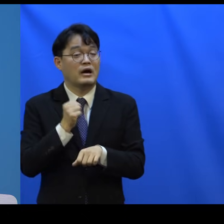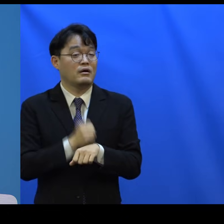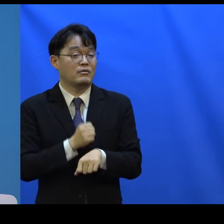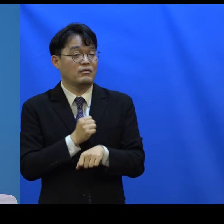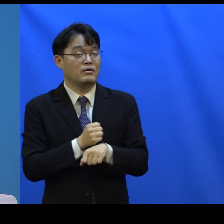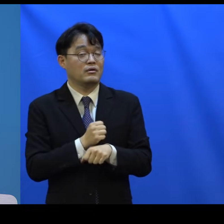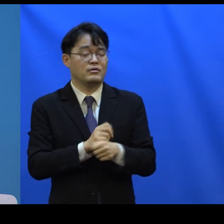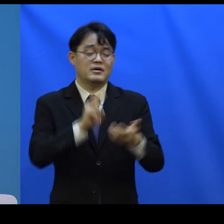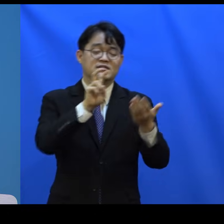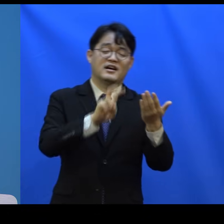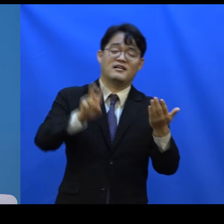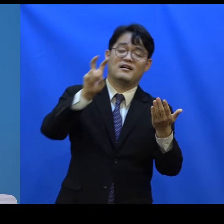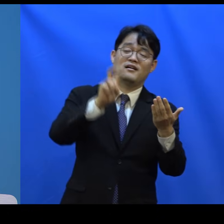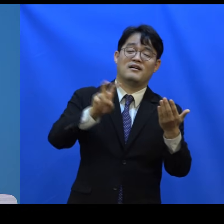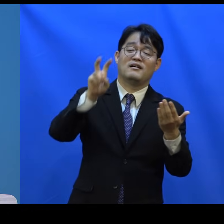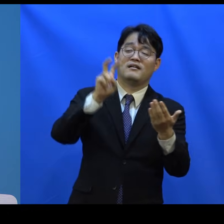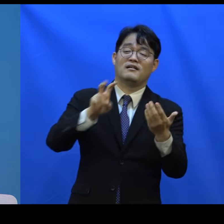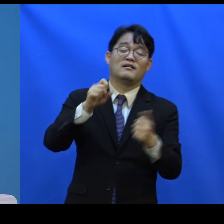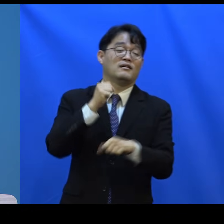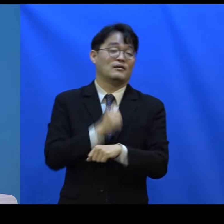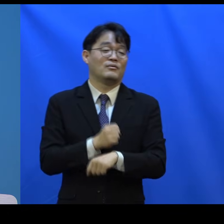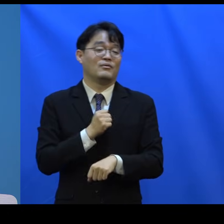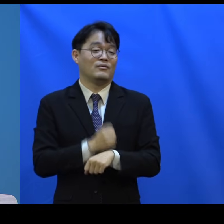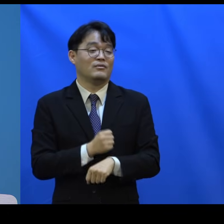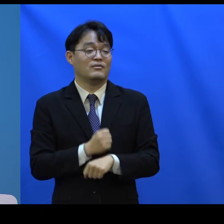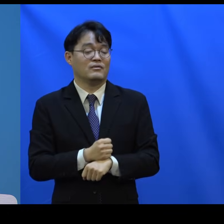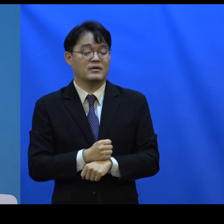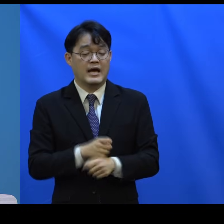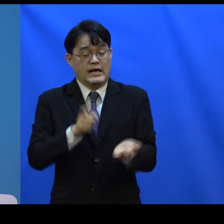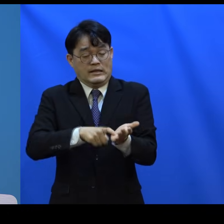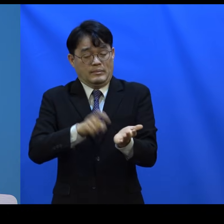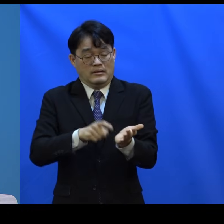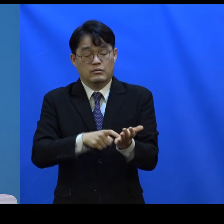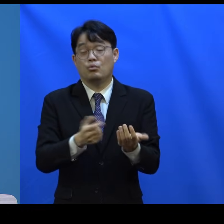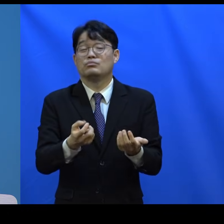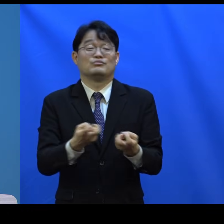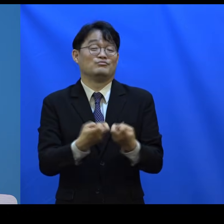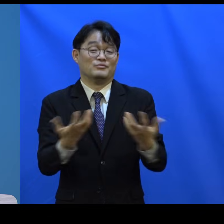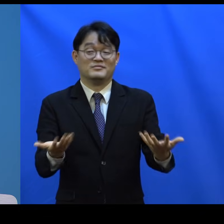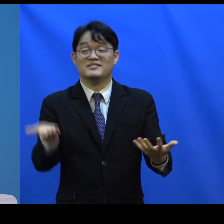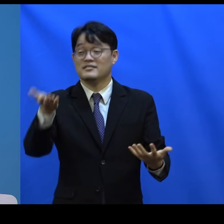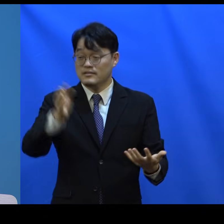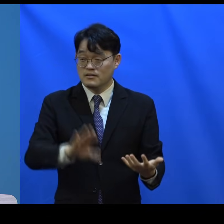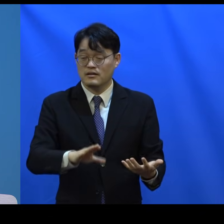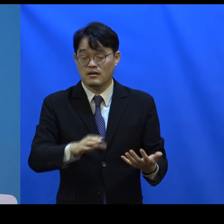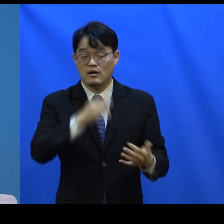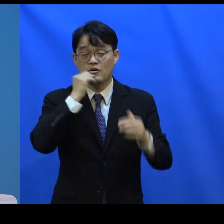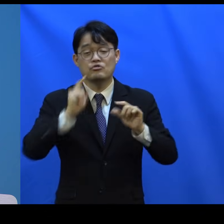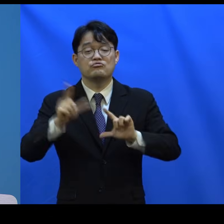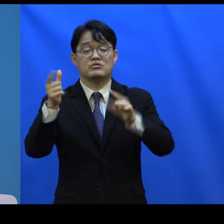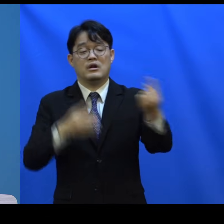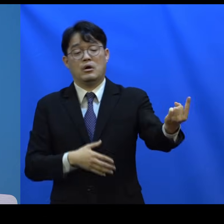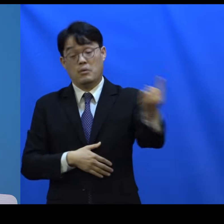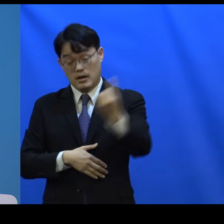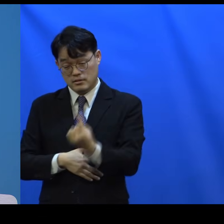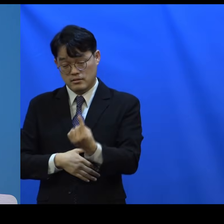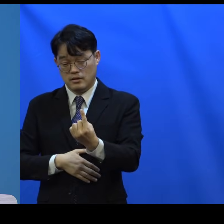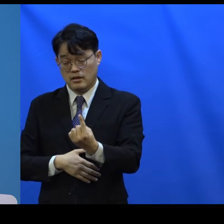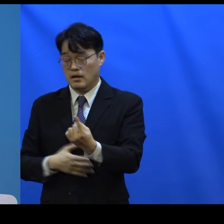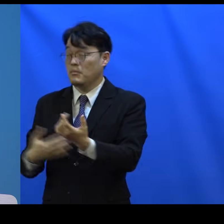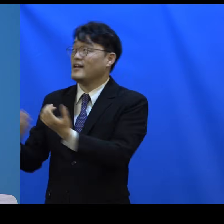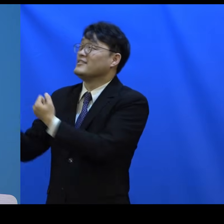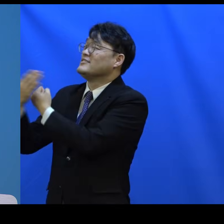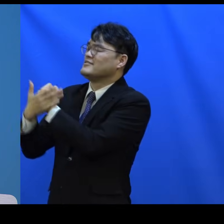찬양하잖아요. 많이 남아 계세요. 많이 남아 계시는데 뭐 급한 일 있으면 가셔야 되지만 주일날 한 번 왔을 때 주신 은혜를